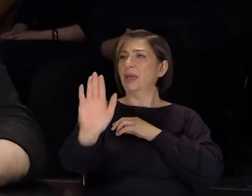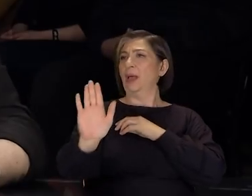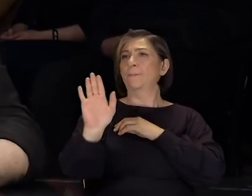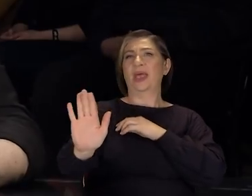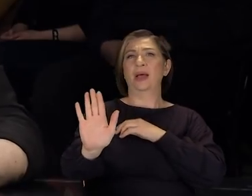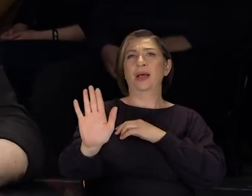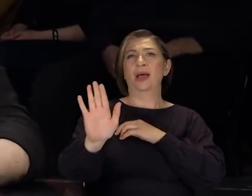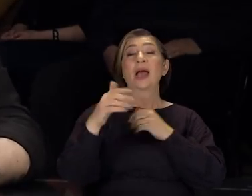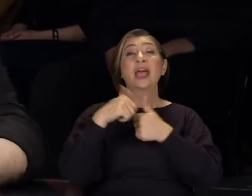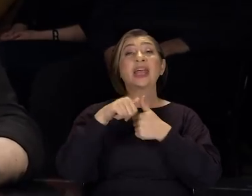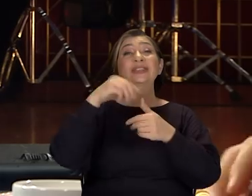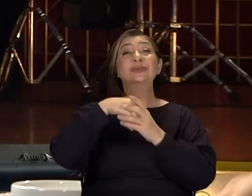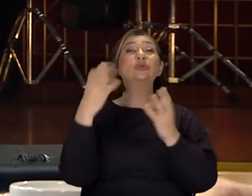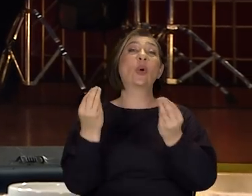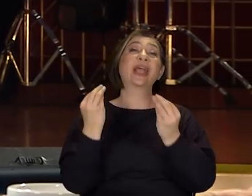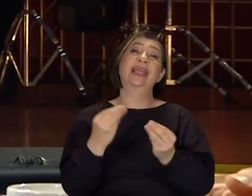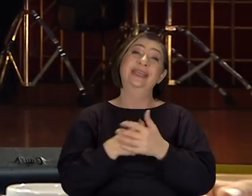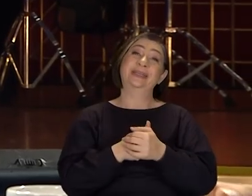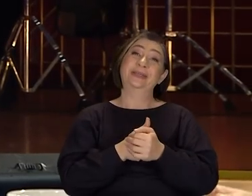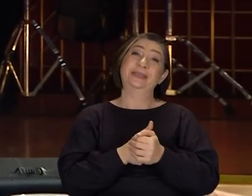zaten şirketin karın için bir... çok iyi.